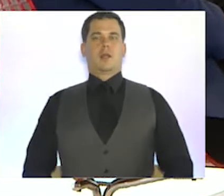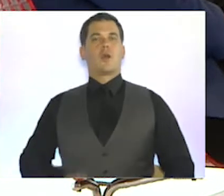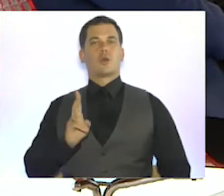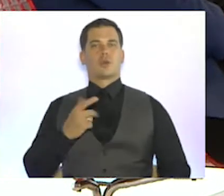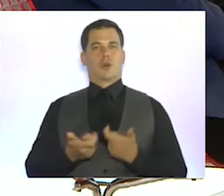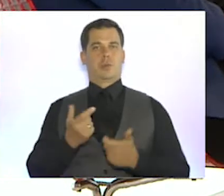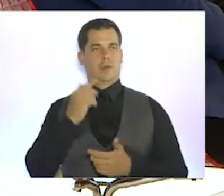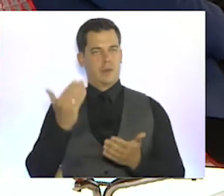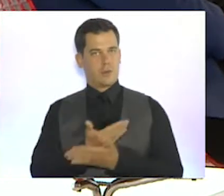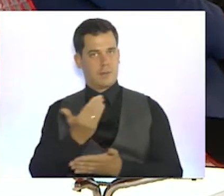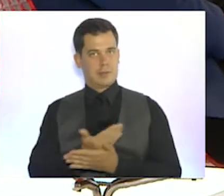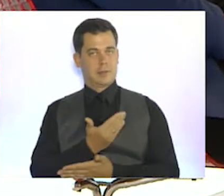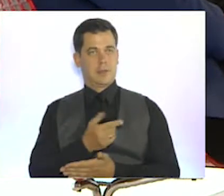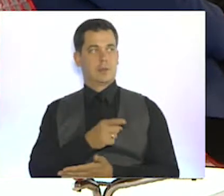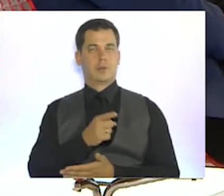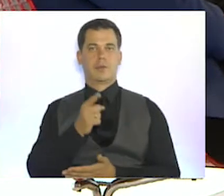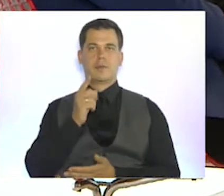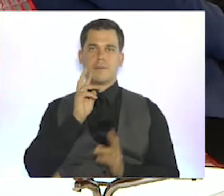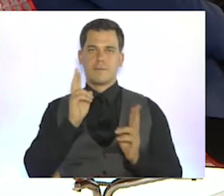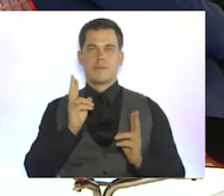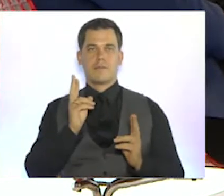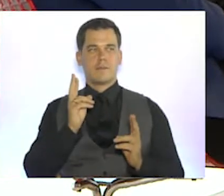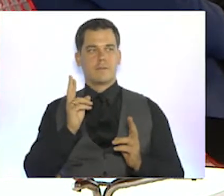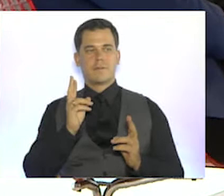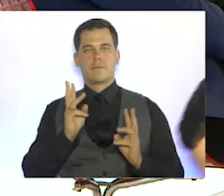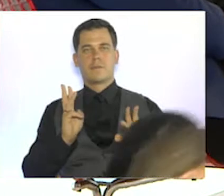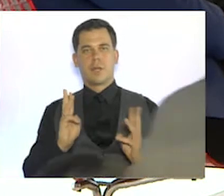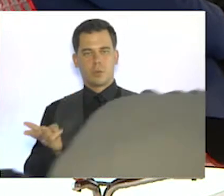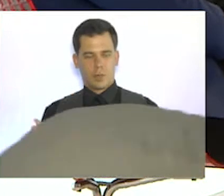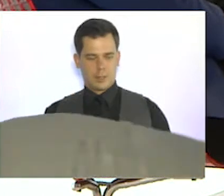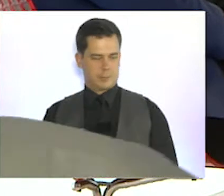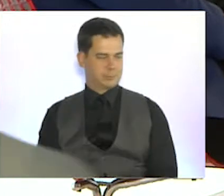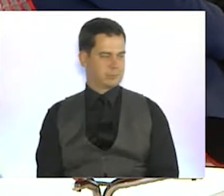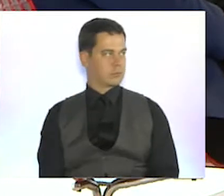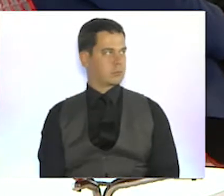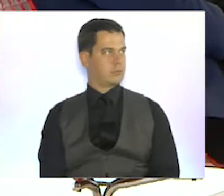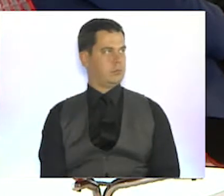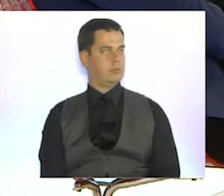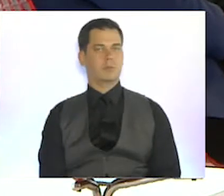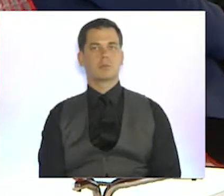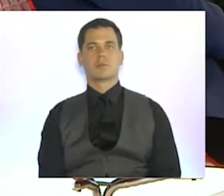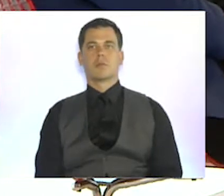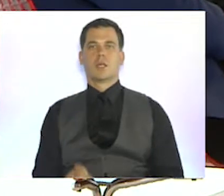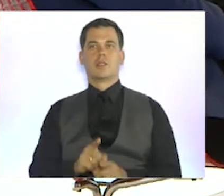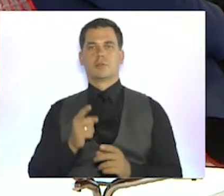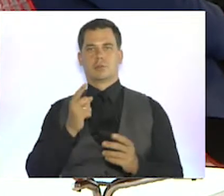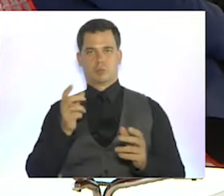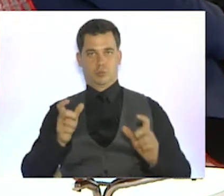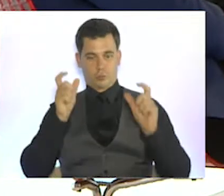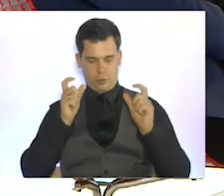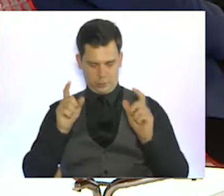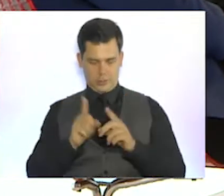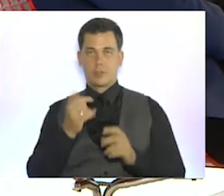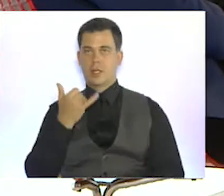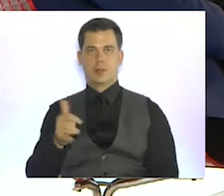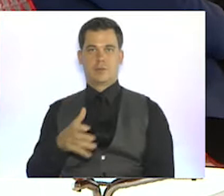innowacji, czy rzeczywistość wirtualna, czy rzeczywistość tych okularów, które nakładamy i widzimy w ogóle inne światy, widzimy